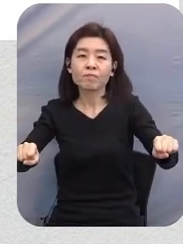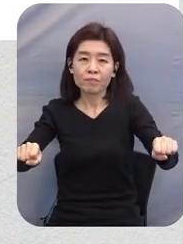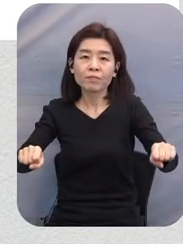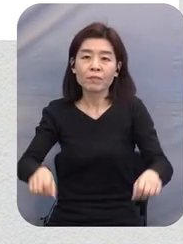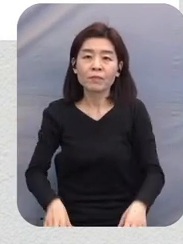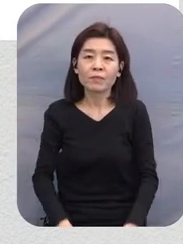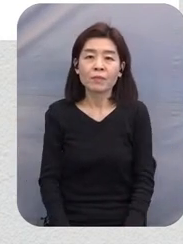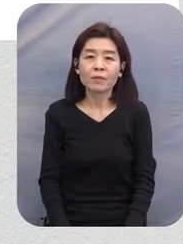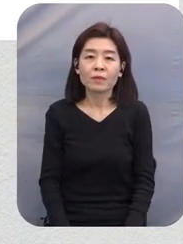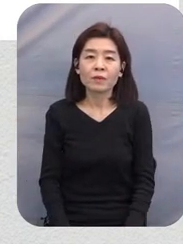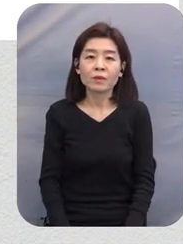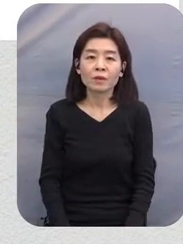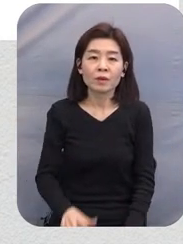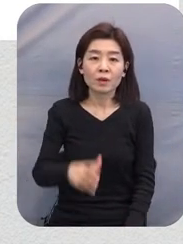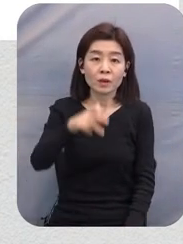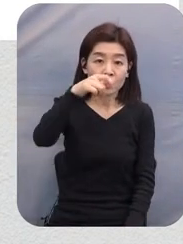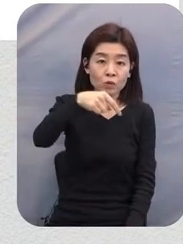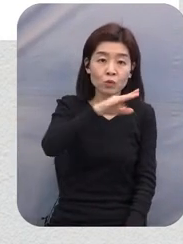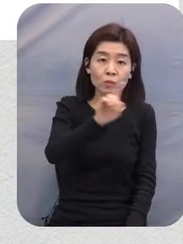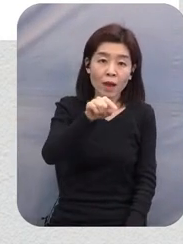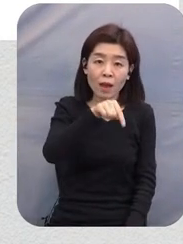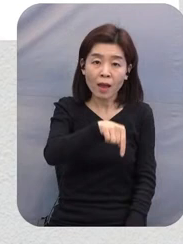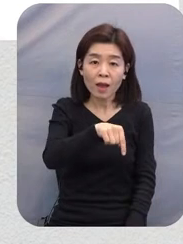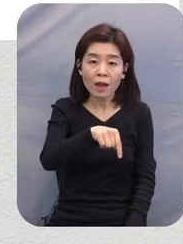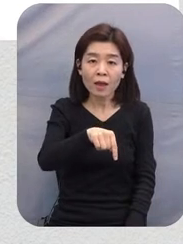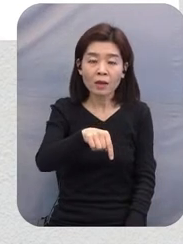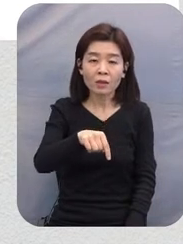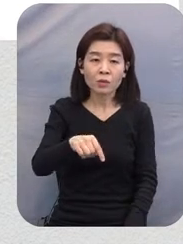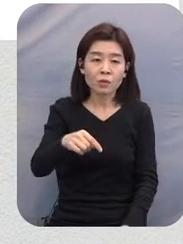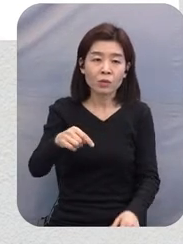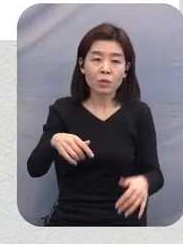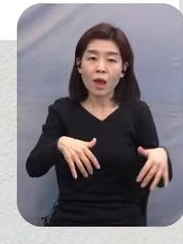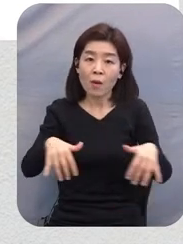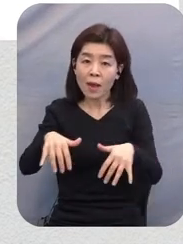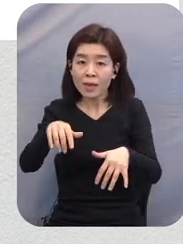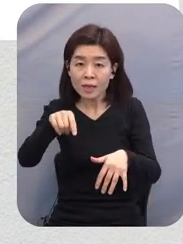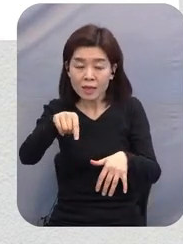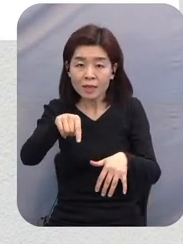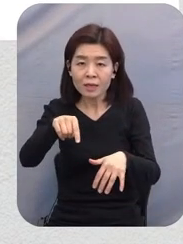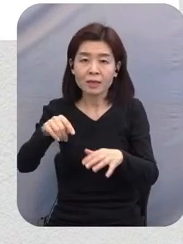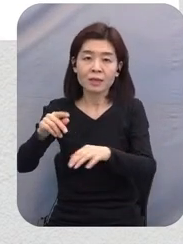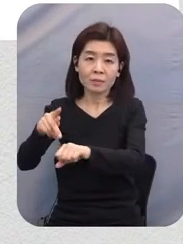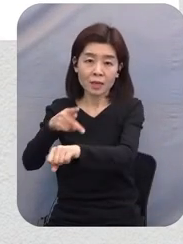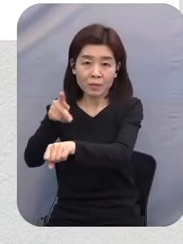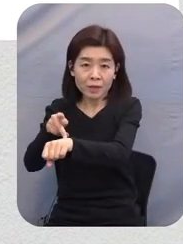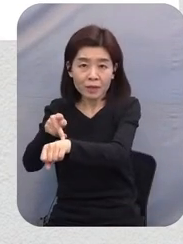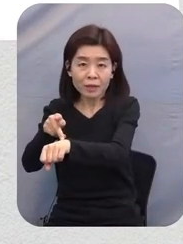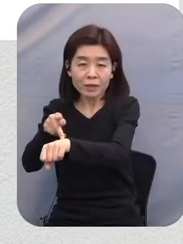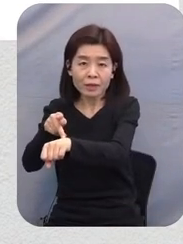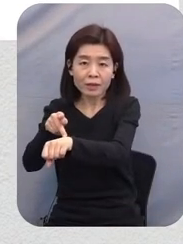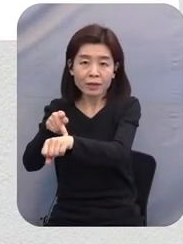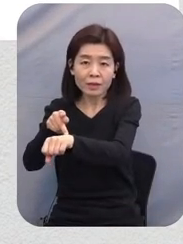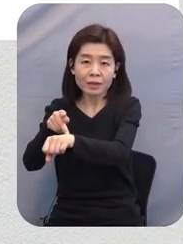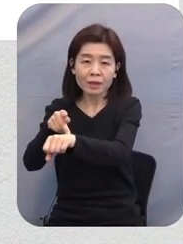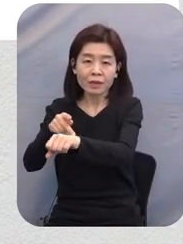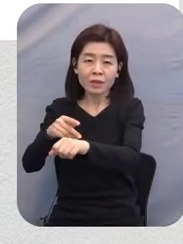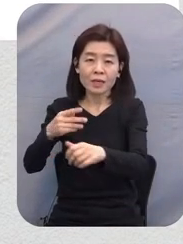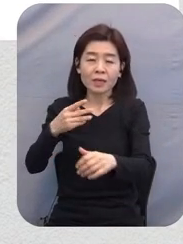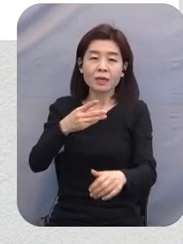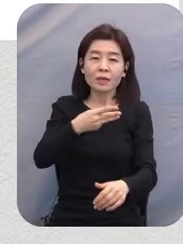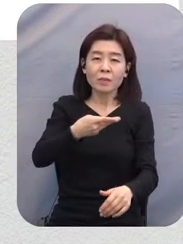만들었죠. 쿠바, 중간에 태평양의 하와이, 그리고 필리핀, 태평양 전체가